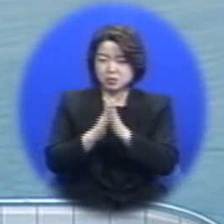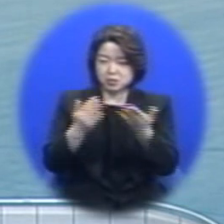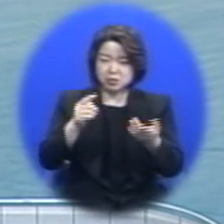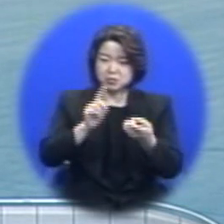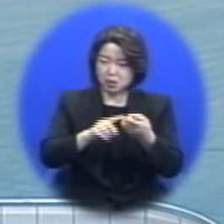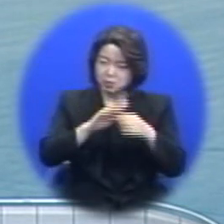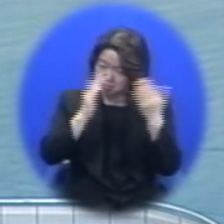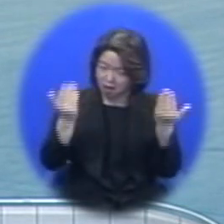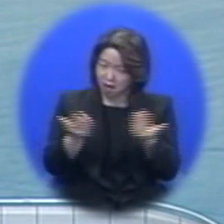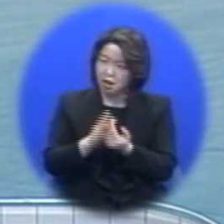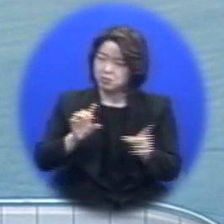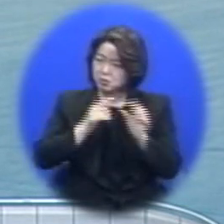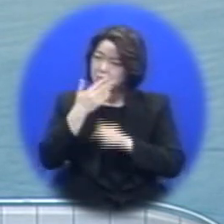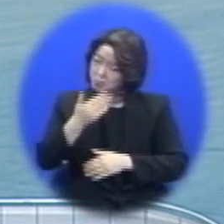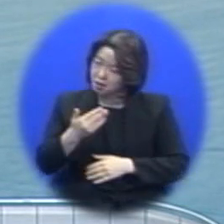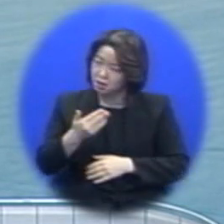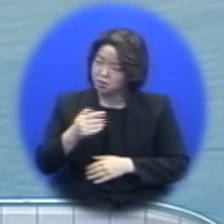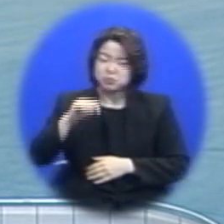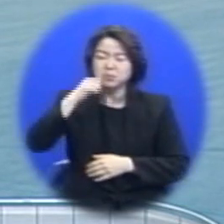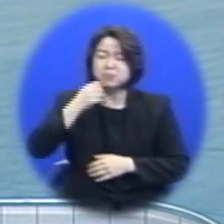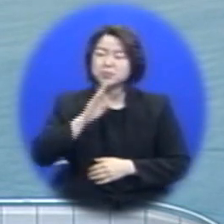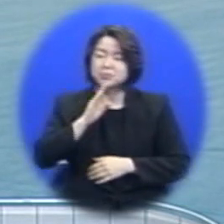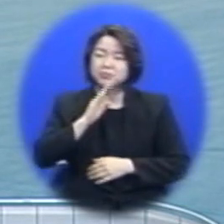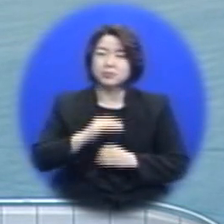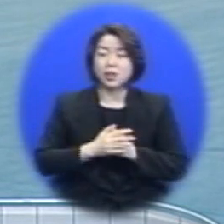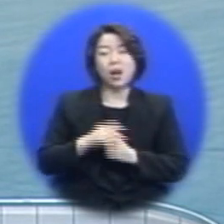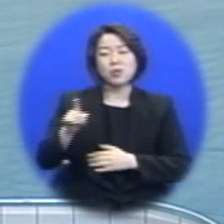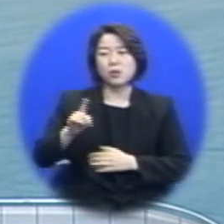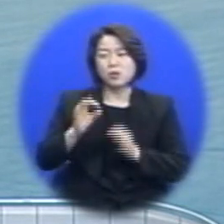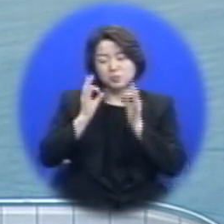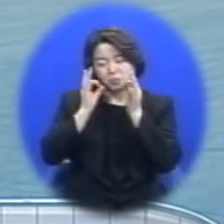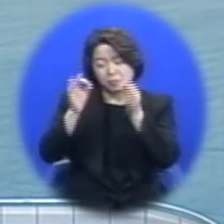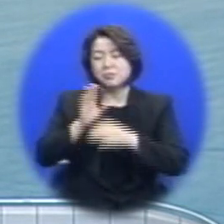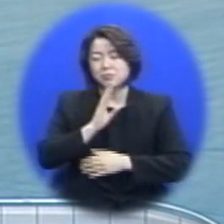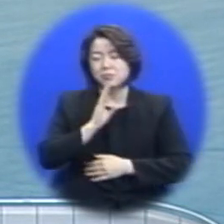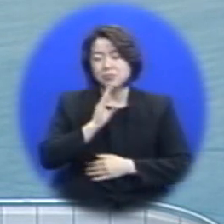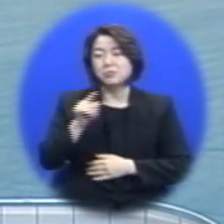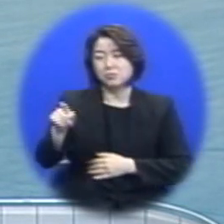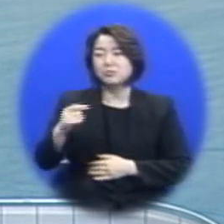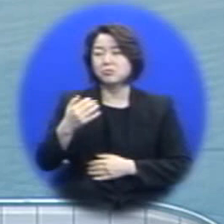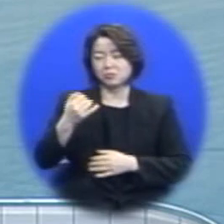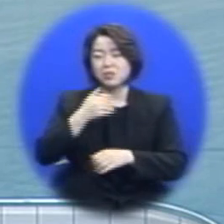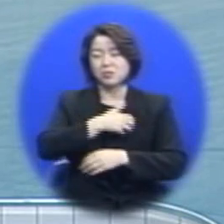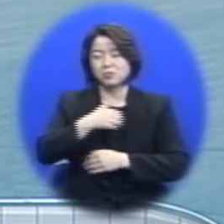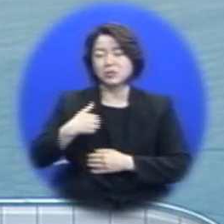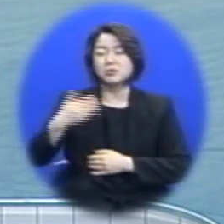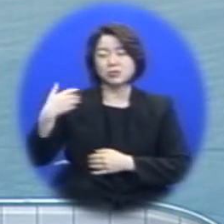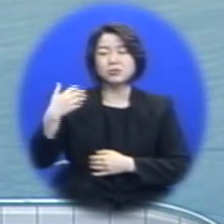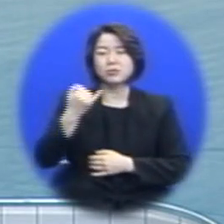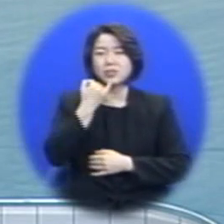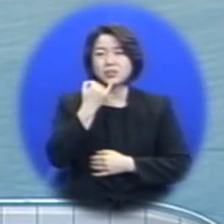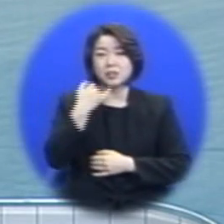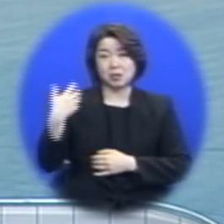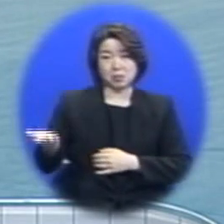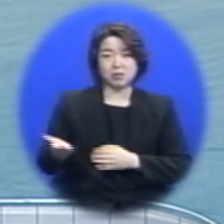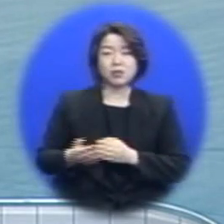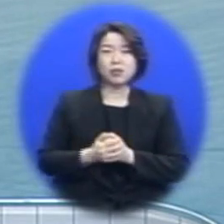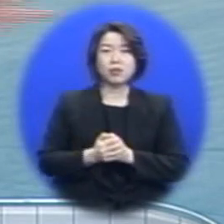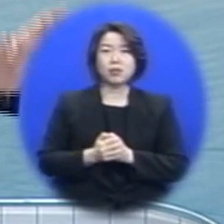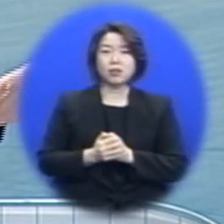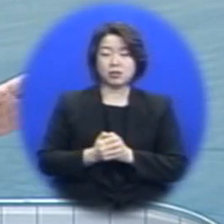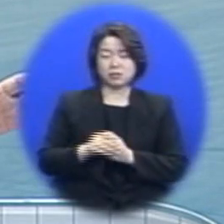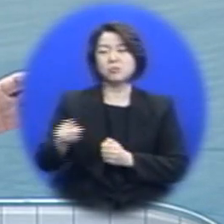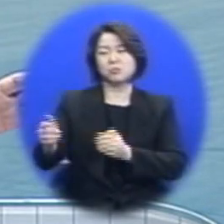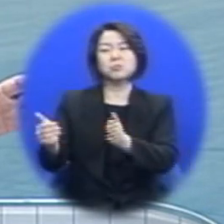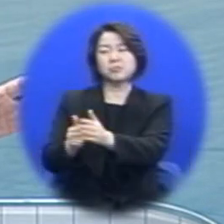수가 있겠어? 너 최선을 다했어. 너 나름대로 할 만큼 했어. 그러니 그냥